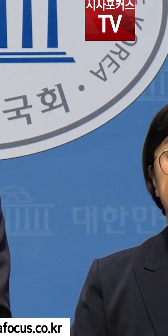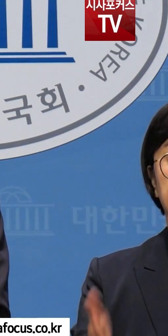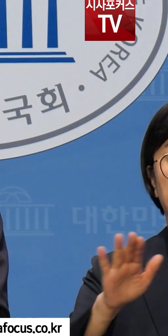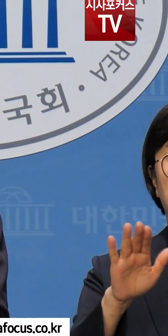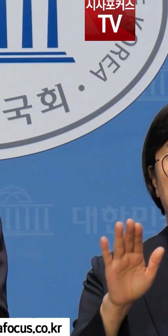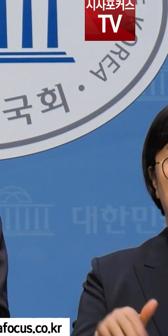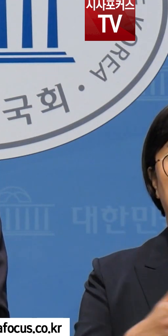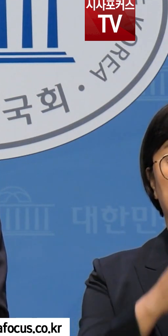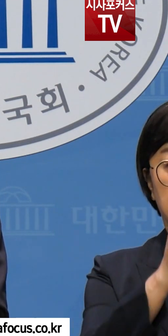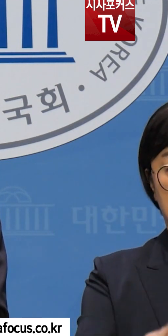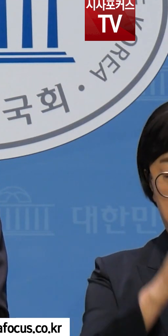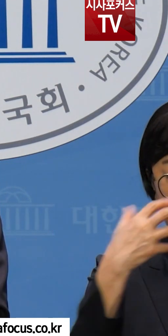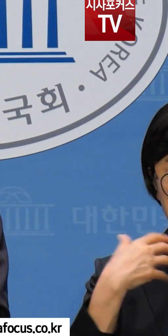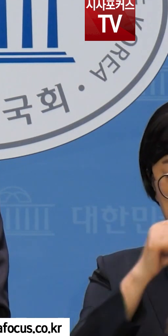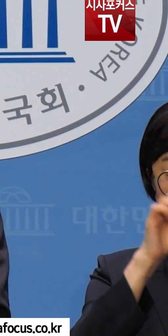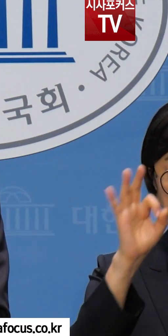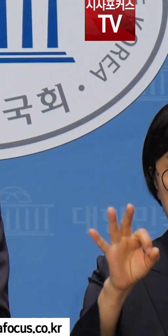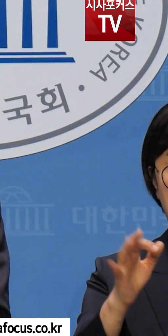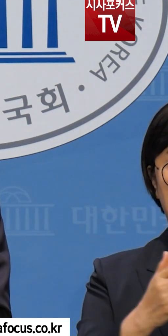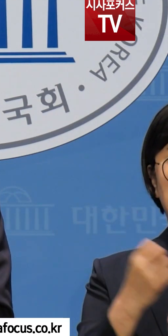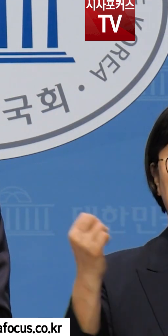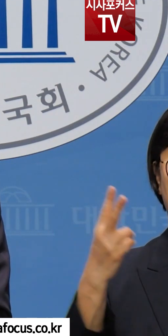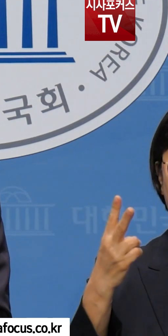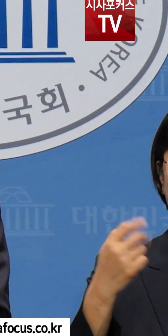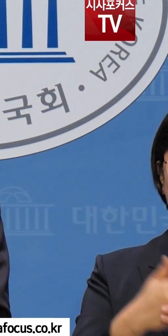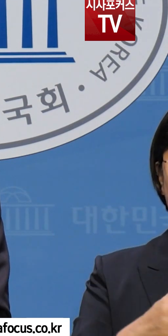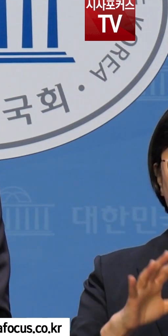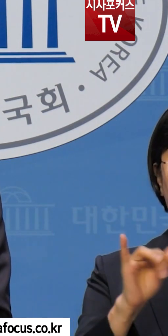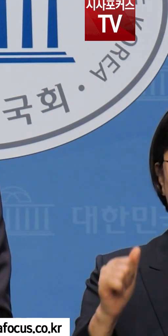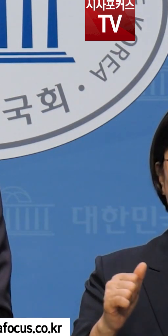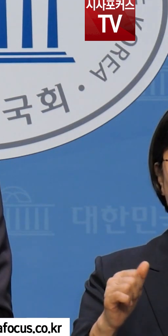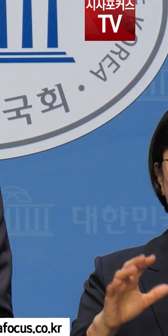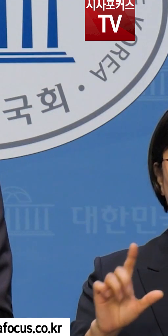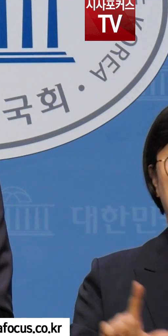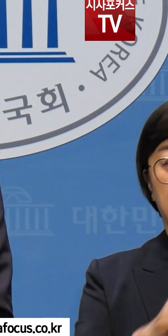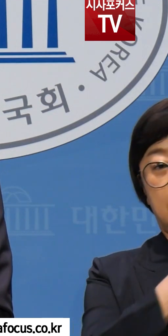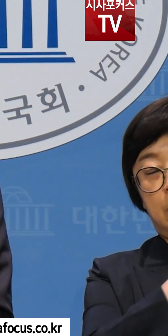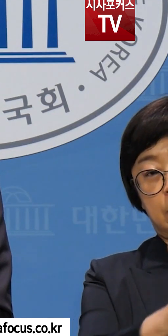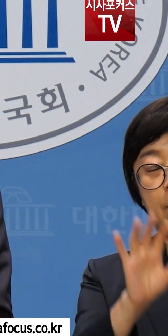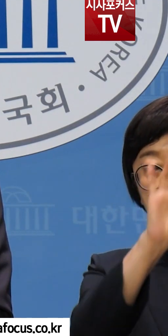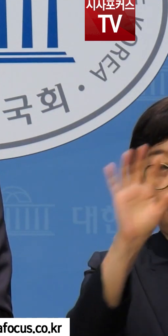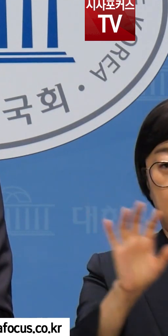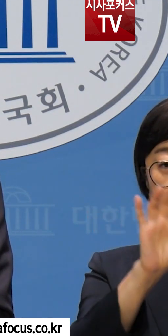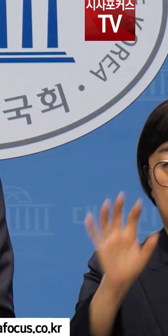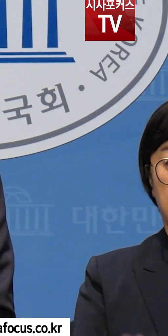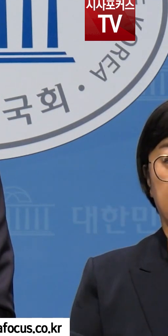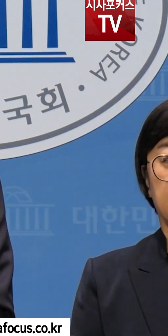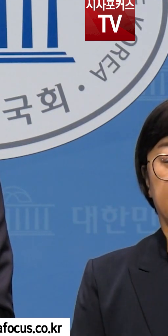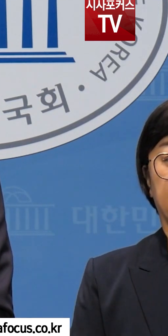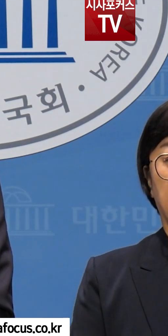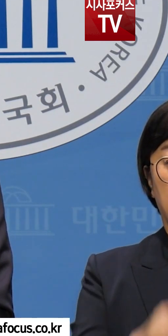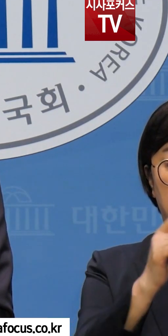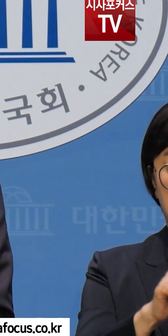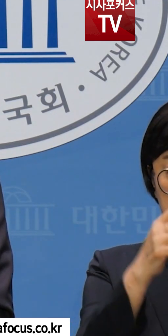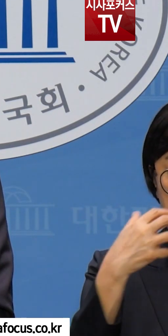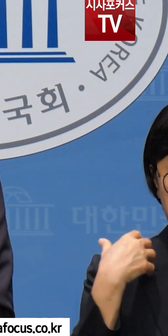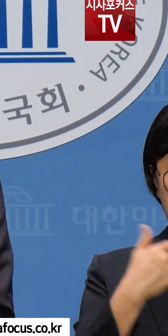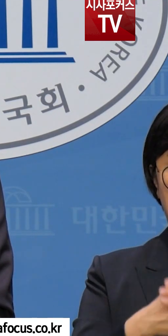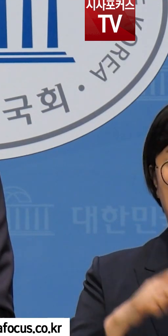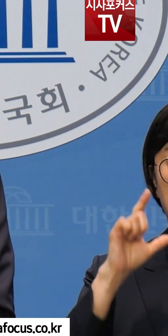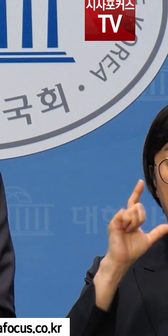그러나 올해 윤석열 정부의 예산은 또다시 민생 외면을 반복하고 있습니다. 윤석열